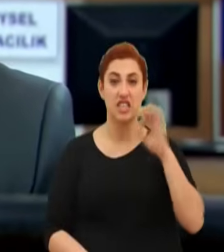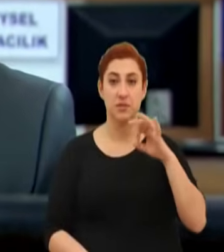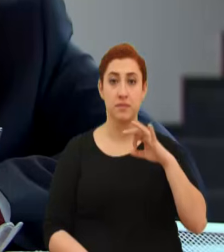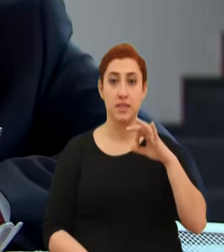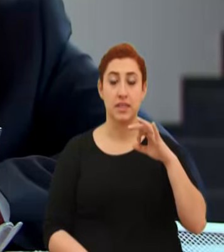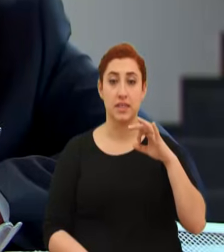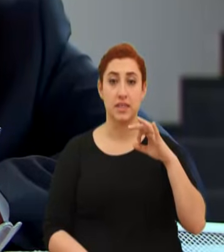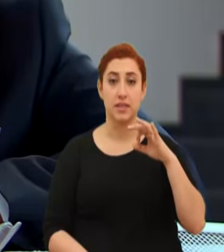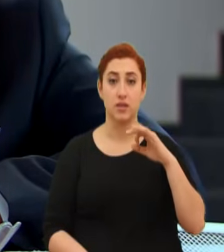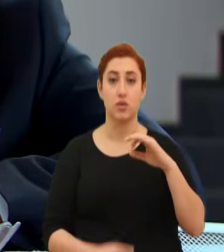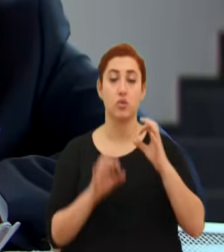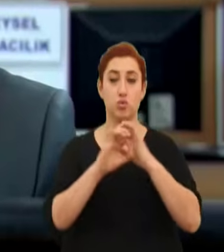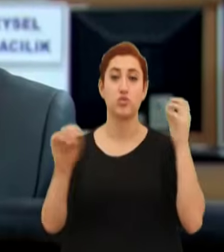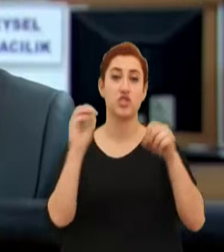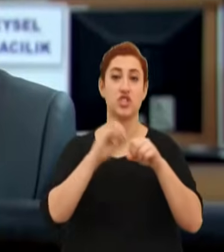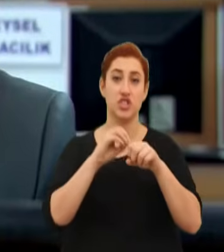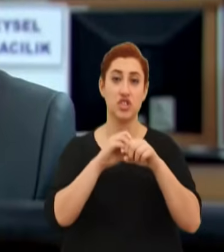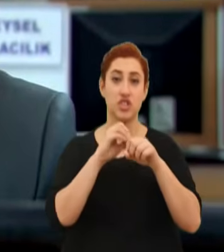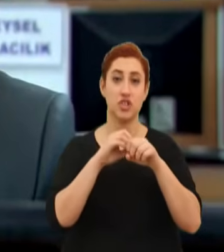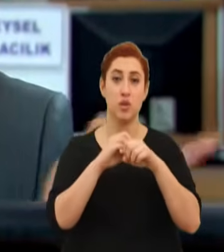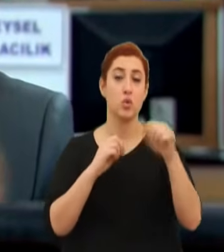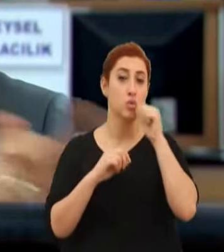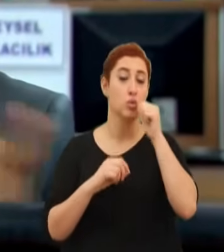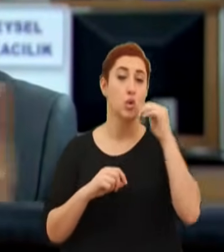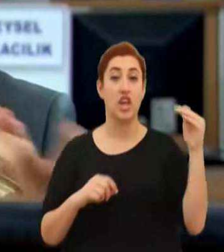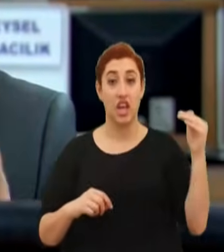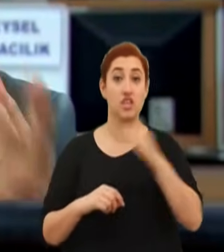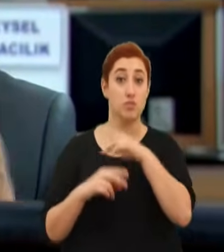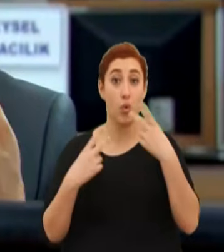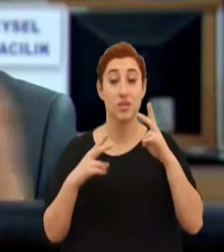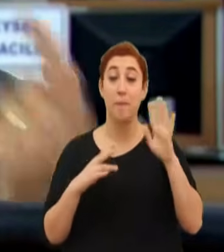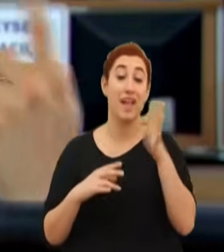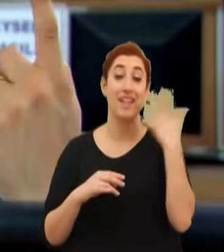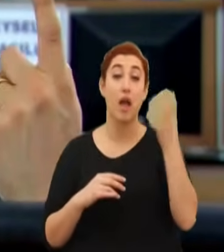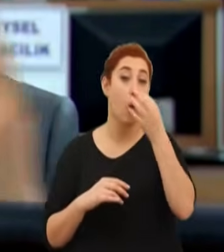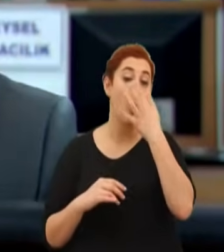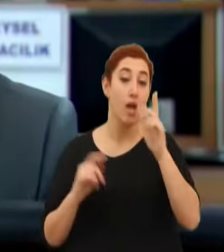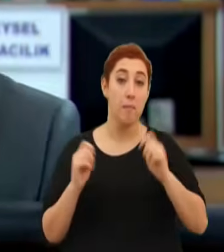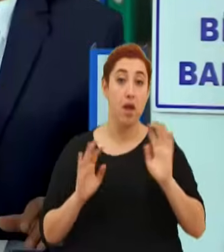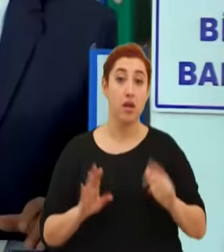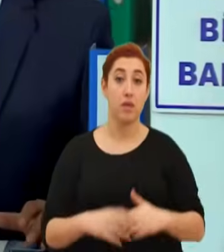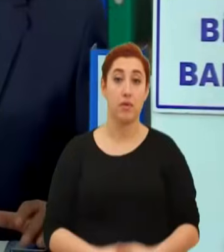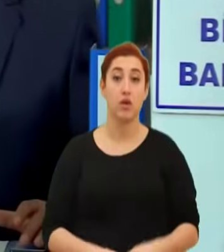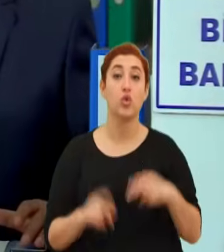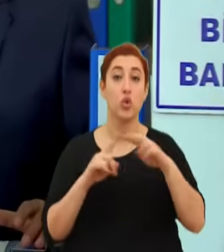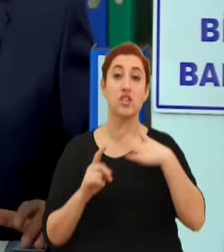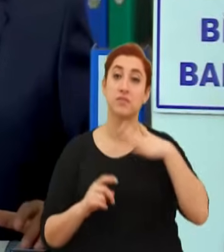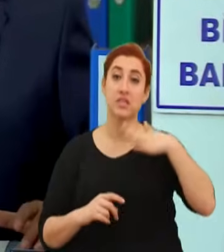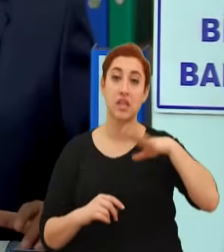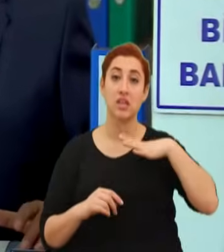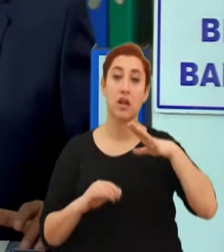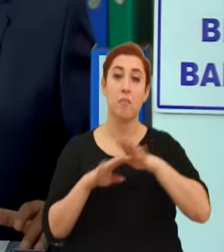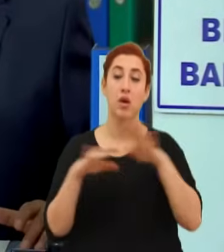Şimdi şu borunun içinden su geçirebilseydik belki daha kolay çözerdik ama. Nurhancığım